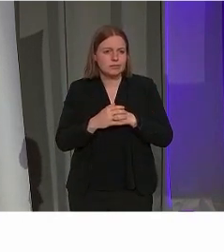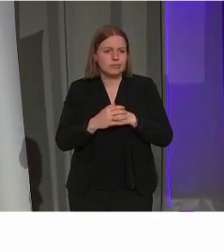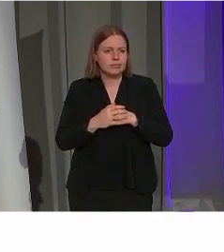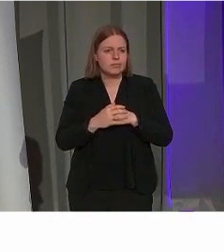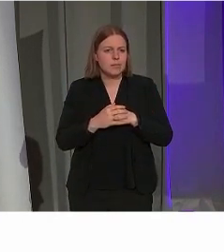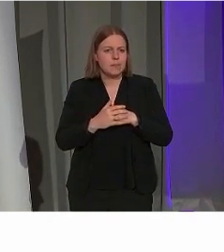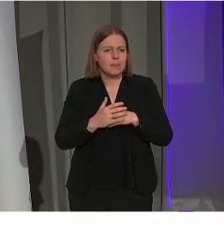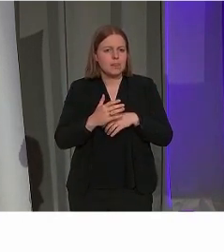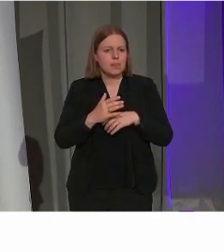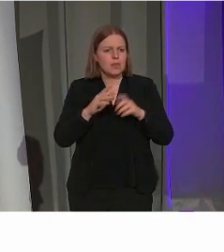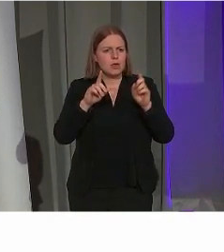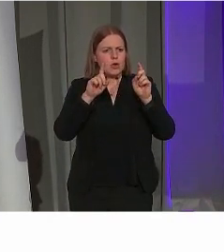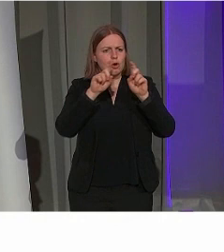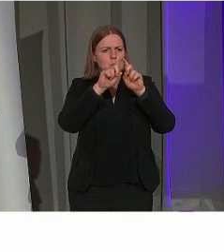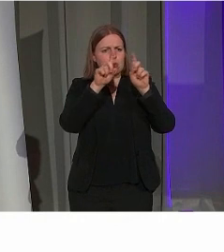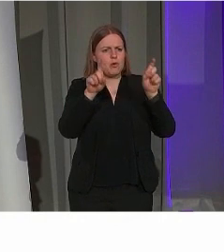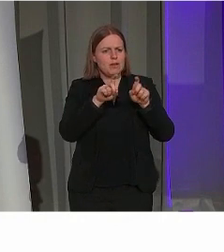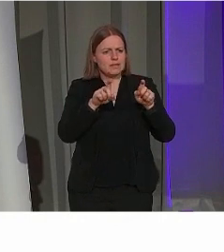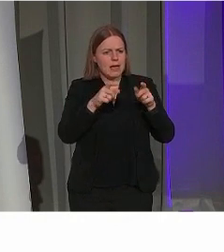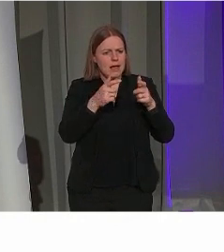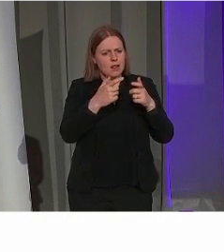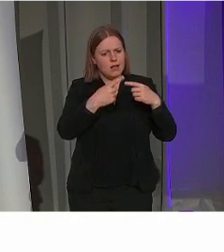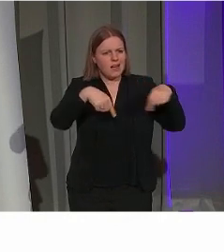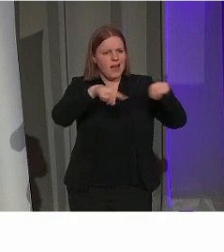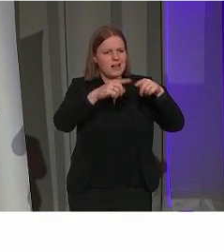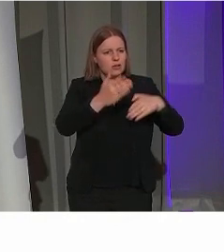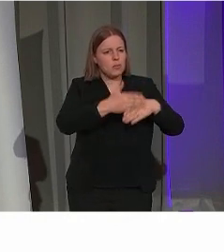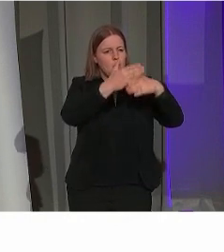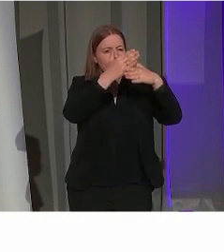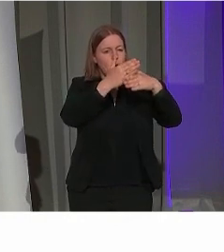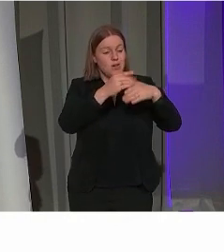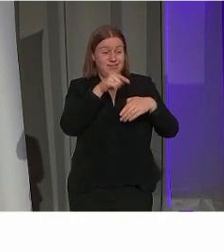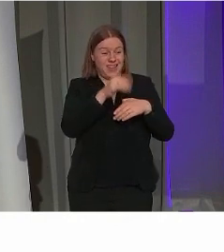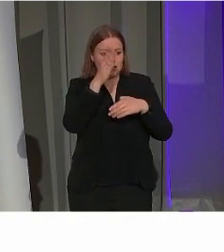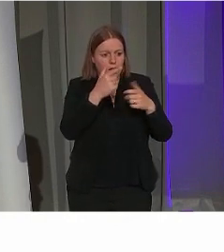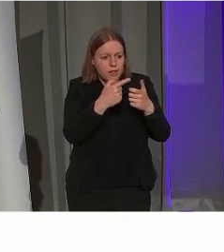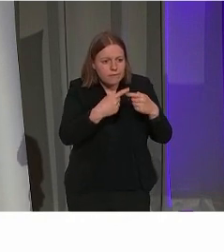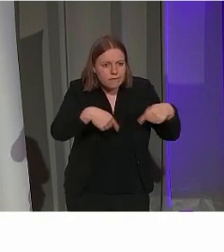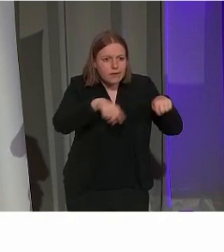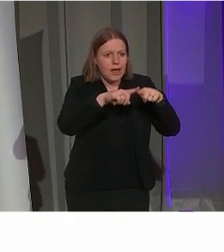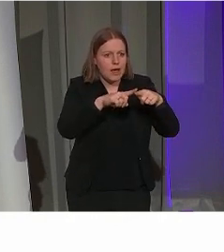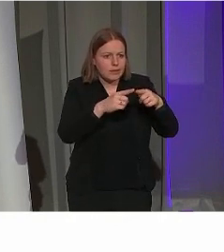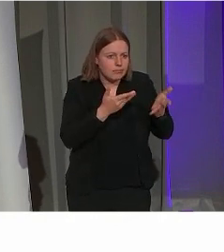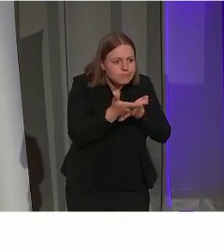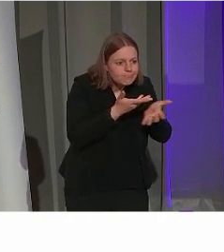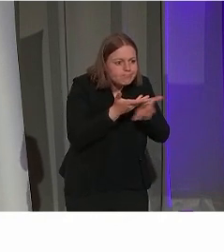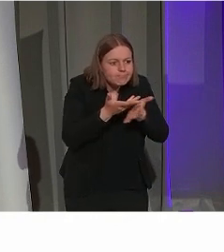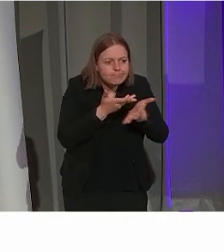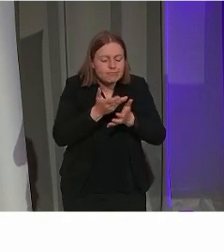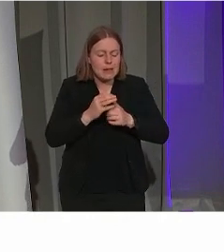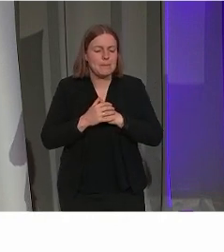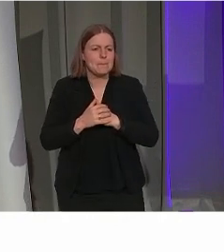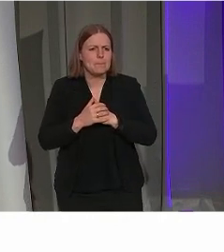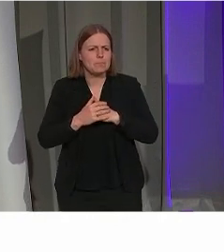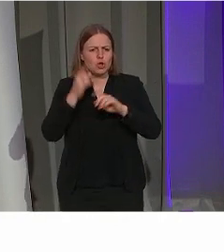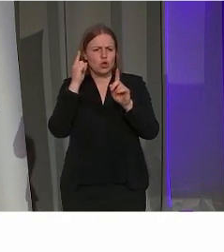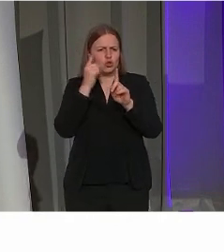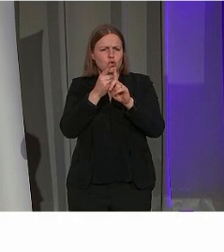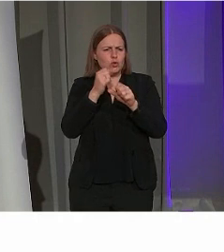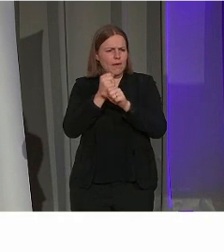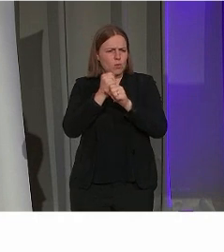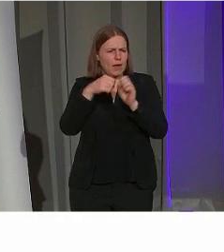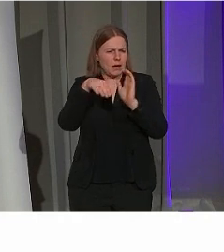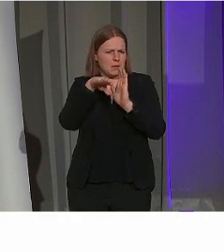hier ook een persoonlijke ontmoeting in het provinciaal gebouw. Fantastisch